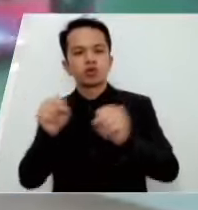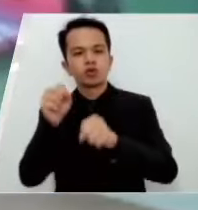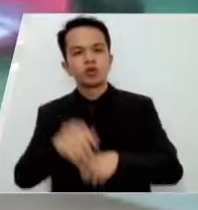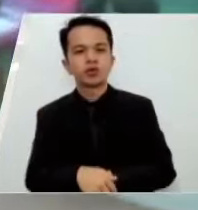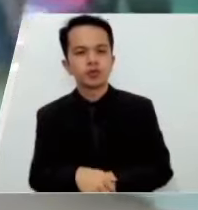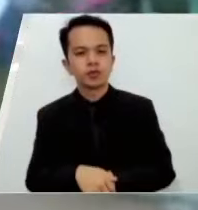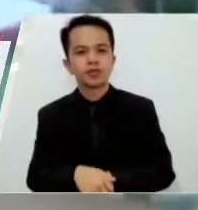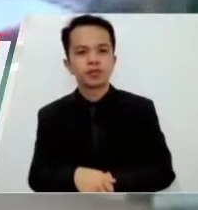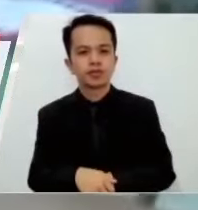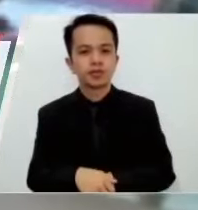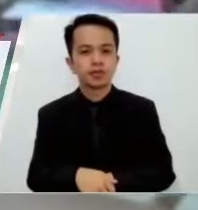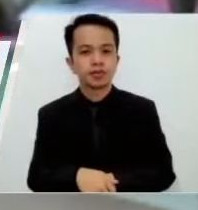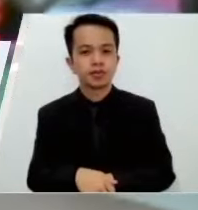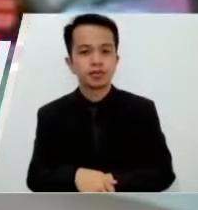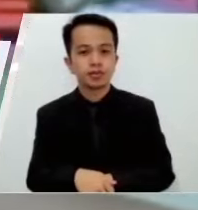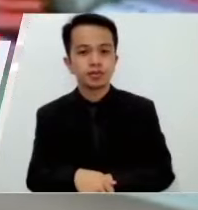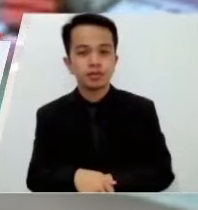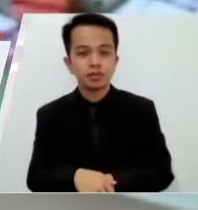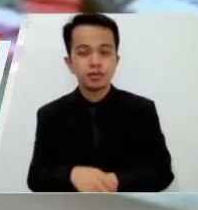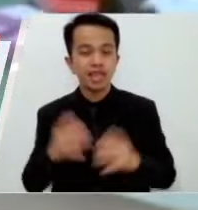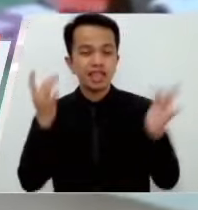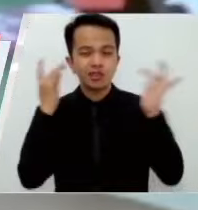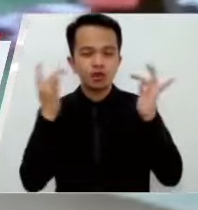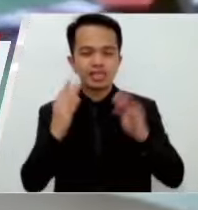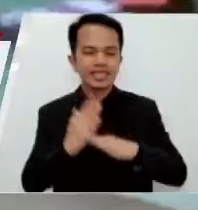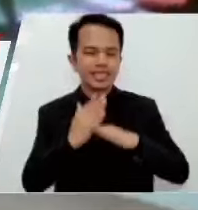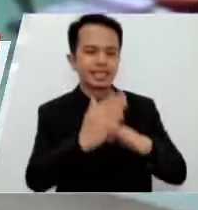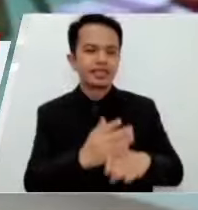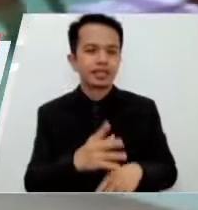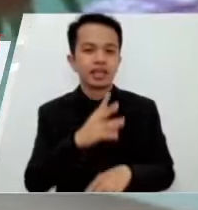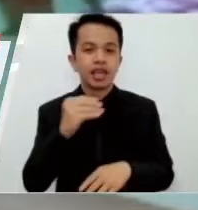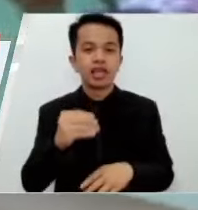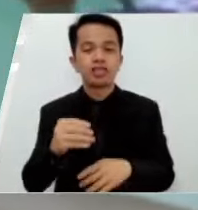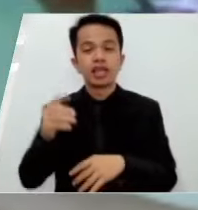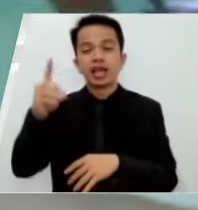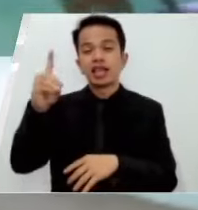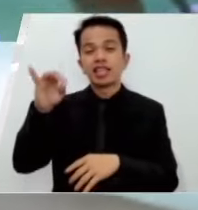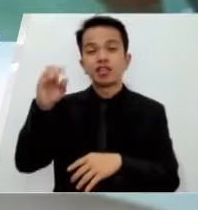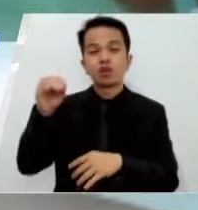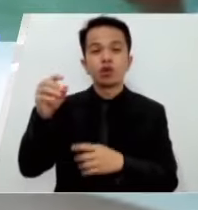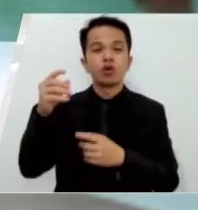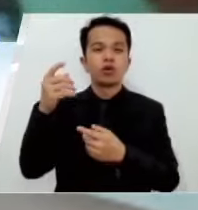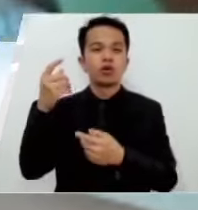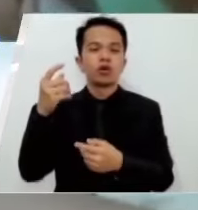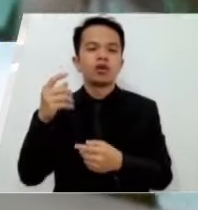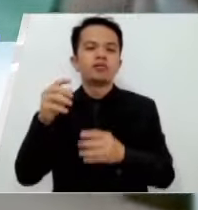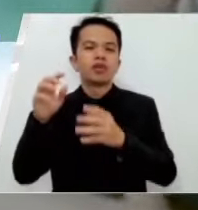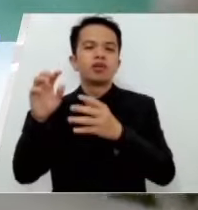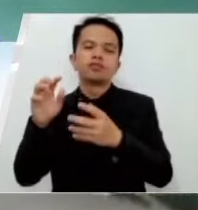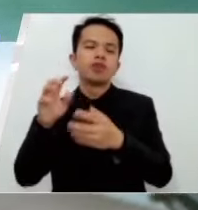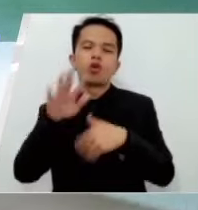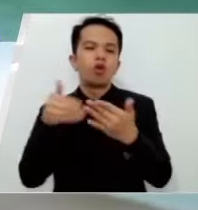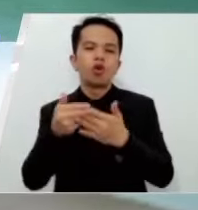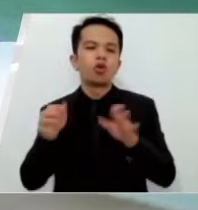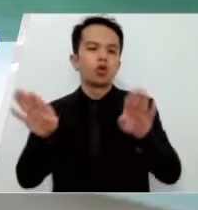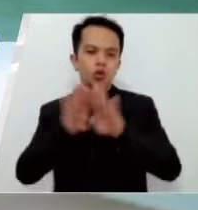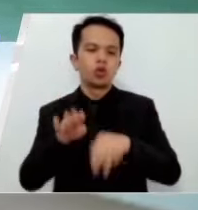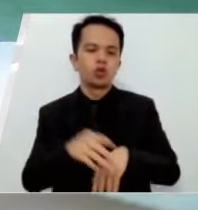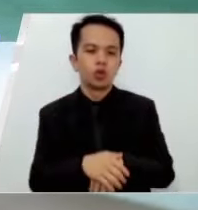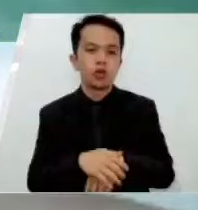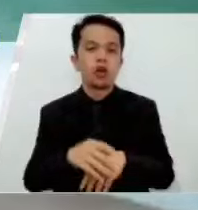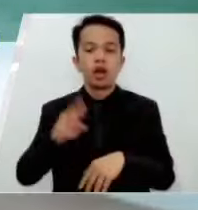po talagang noise yun dyan. At saka lahat ng mga disco bars po ay closed po siya. Pero pagdating naman sa mga bars natin